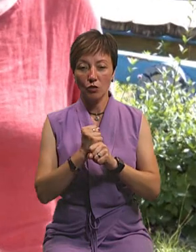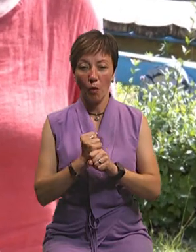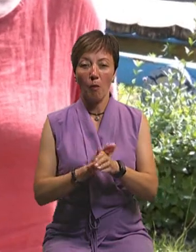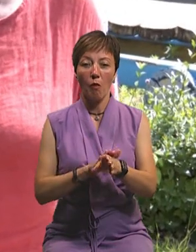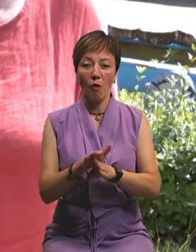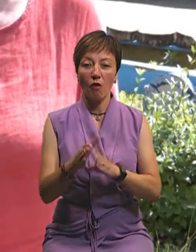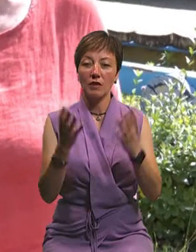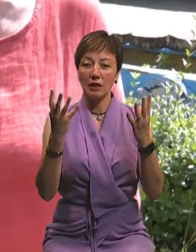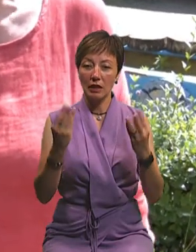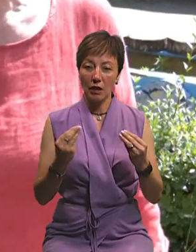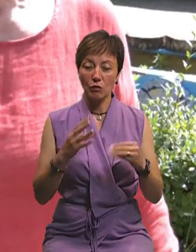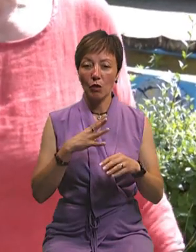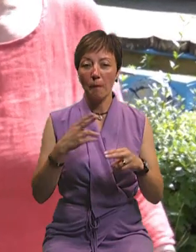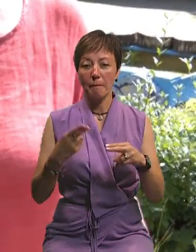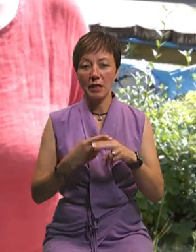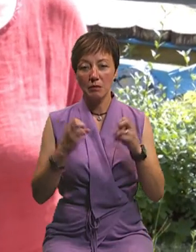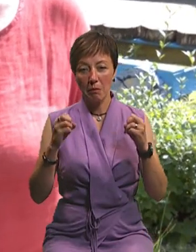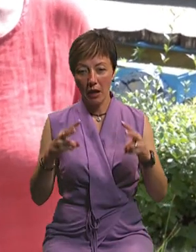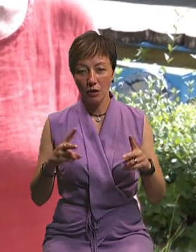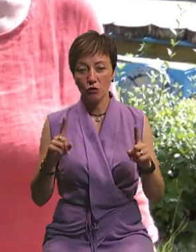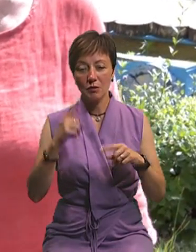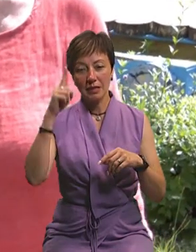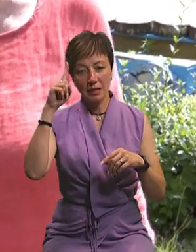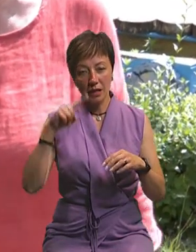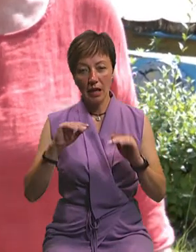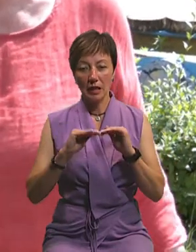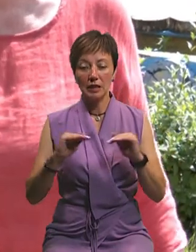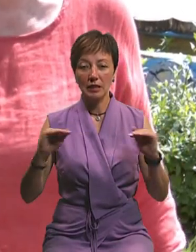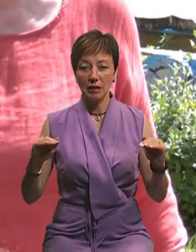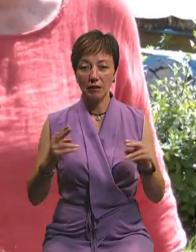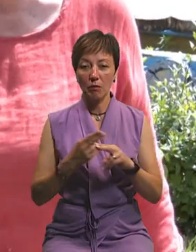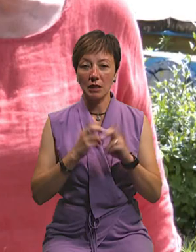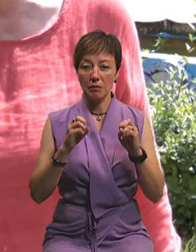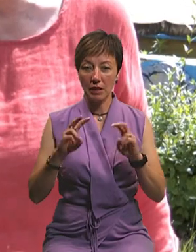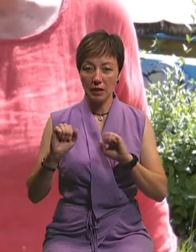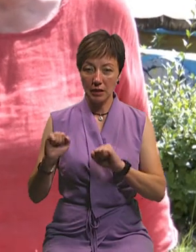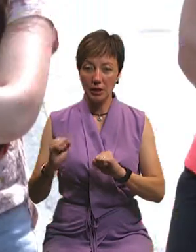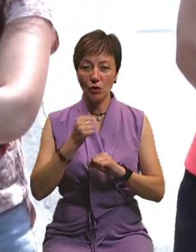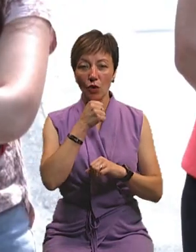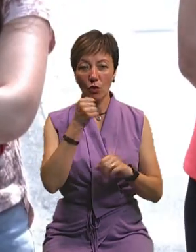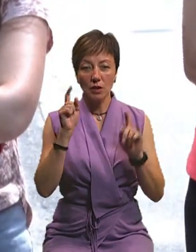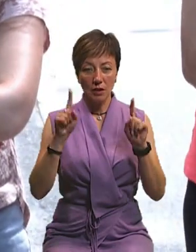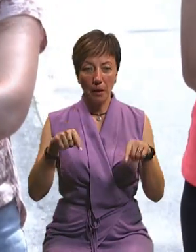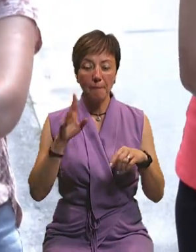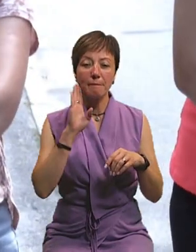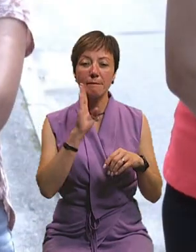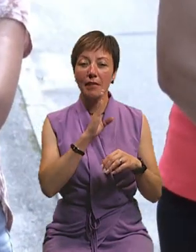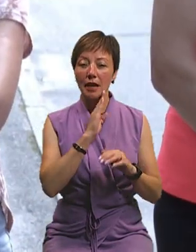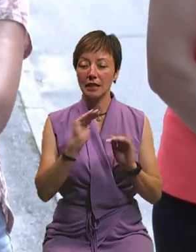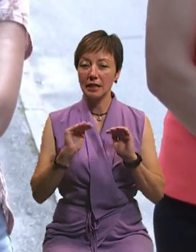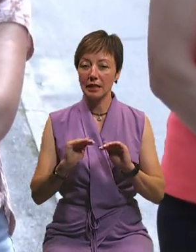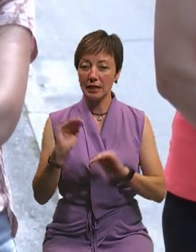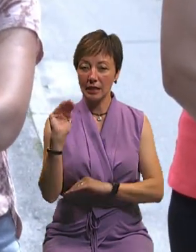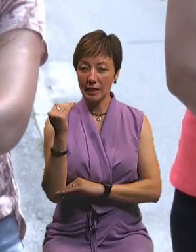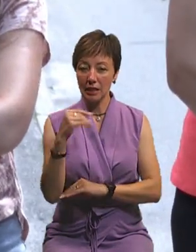день але щоб це було безпечно щоб ми знали що дітки в безпеці і дорослі в безпеці мати дошкільниці Катерина